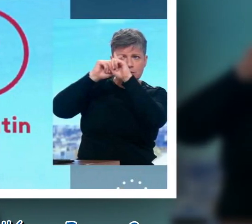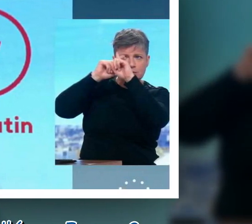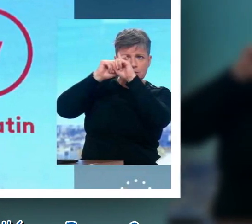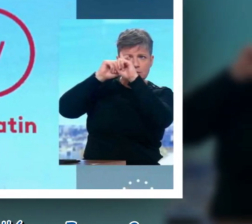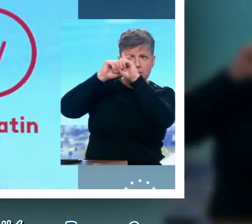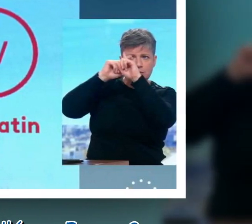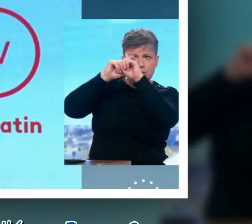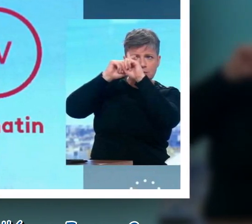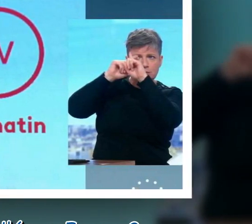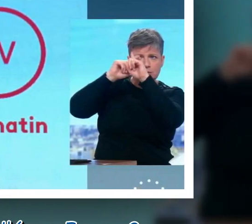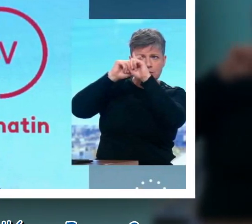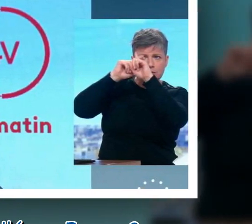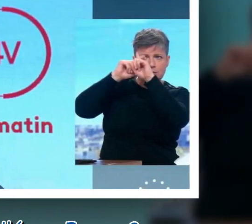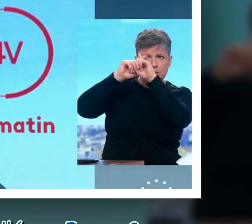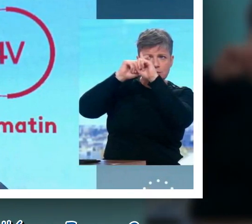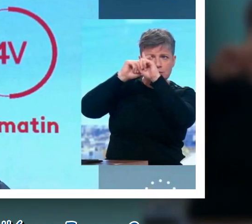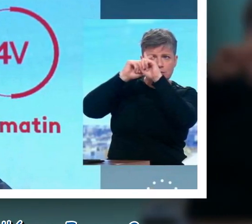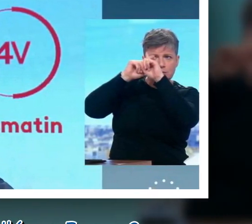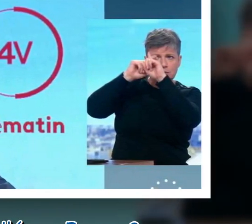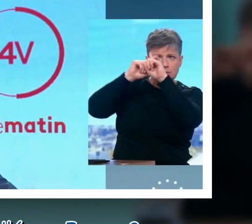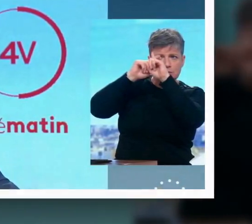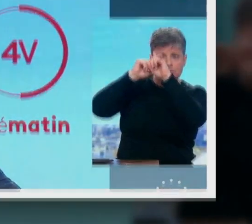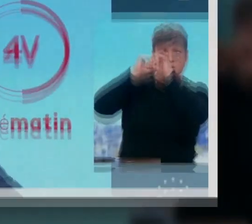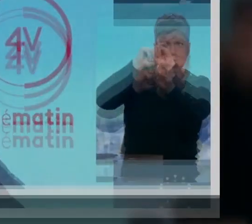Crédit photo, capture d'écran France 2.